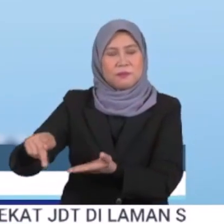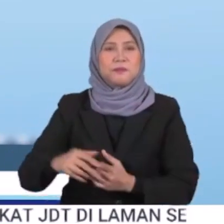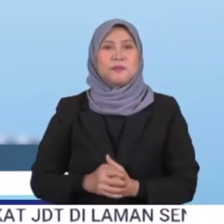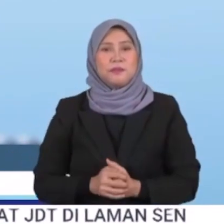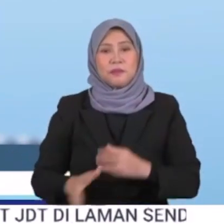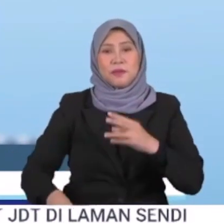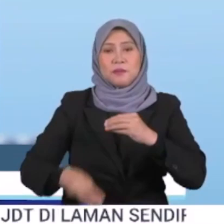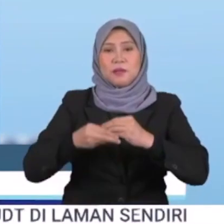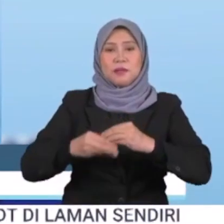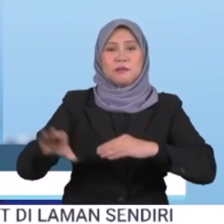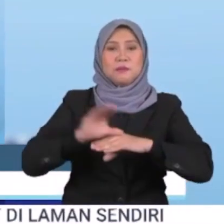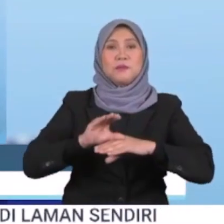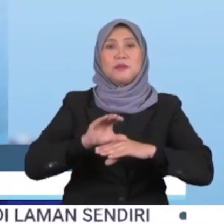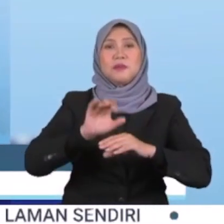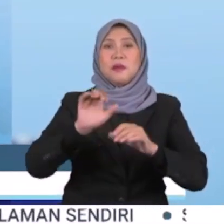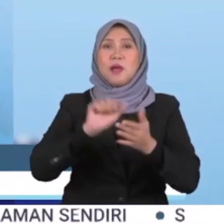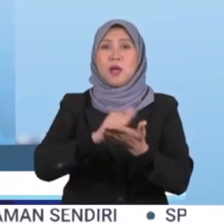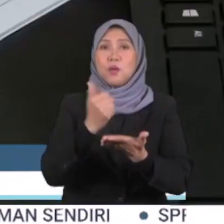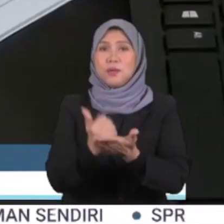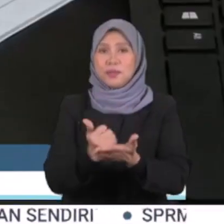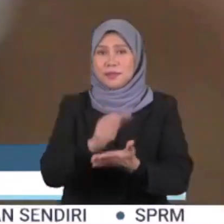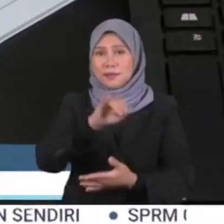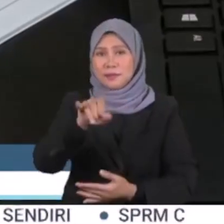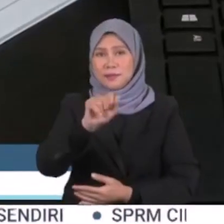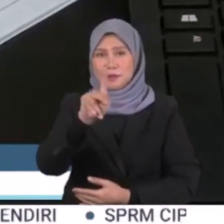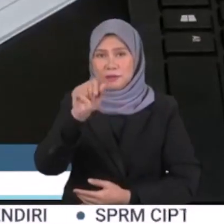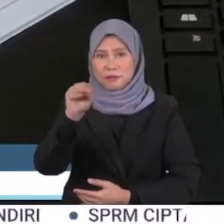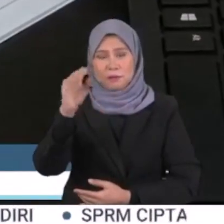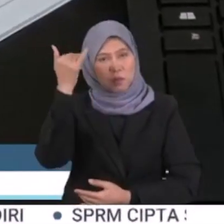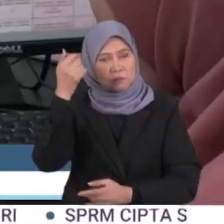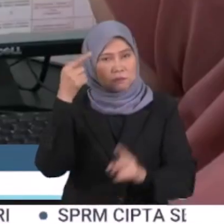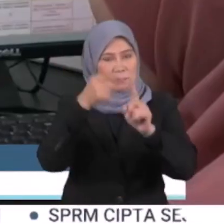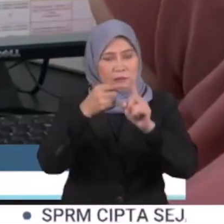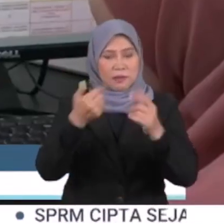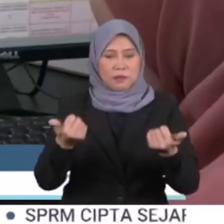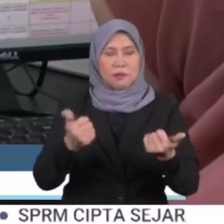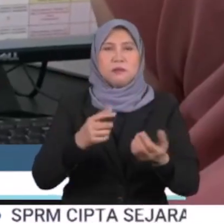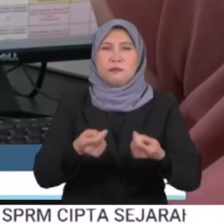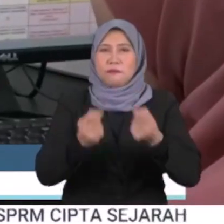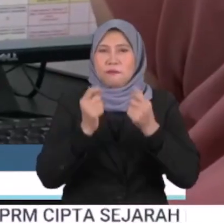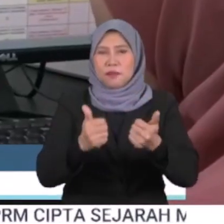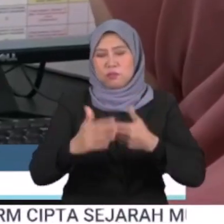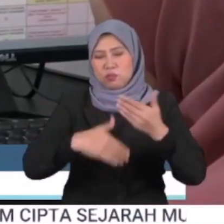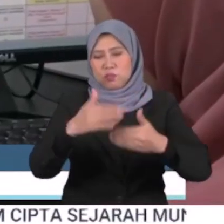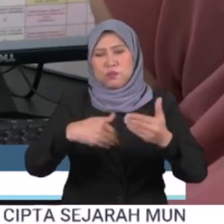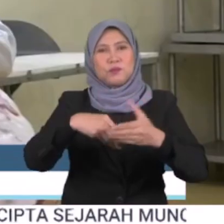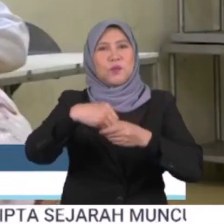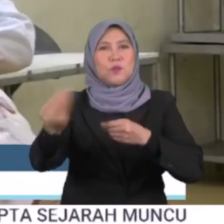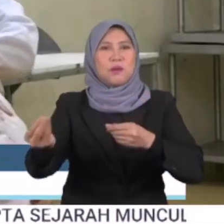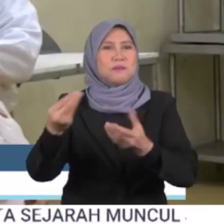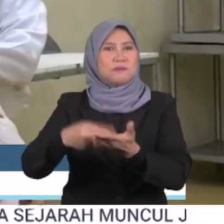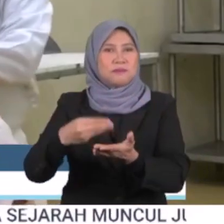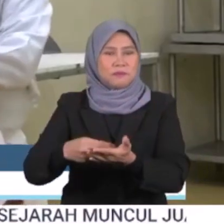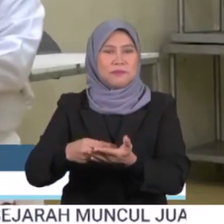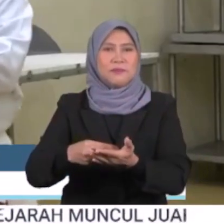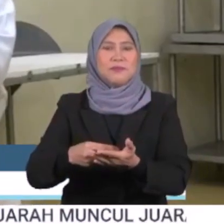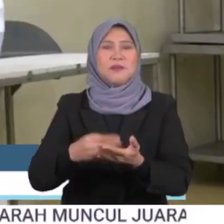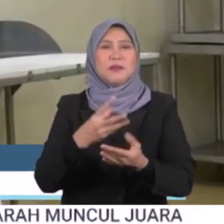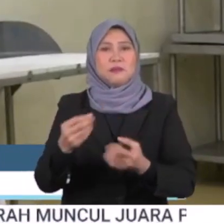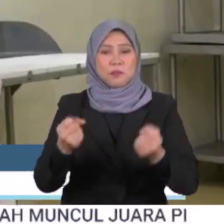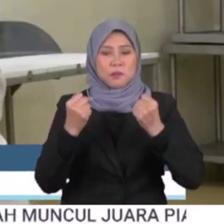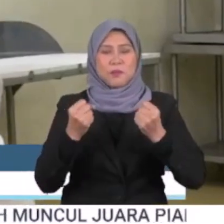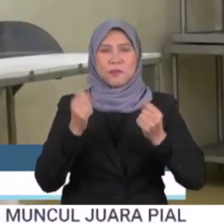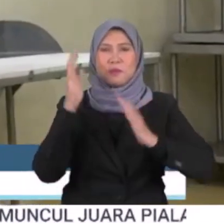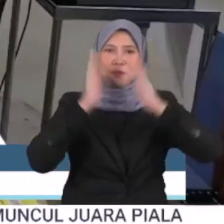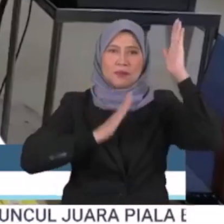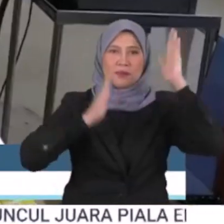tambahan 100 juru audit JAKIM bagi tujuan mempercepat urusan pengeluaran sijil halal Malaysia, memperkukuh kedudukan